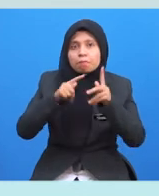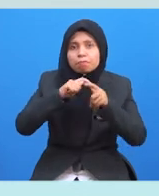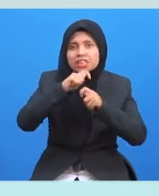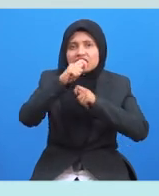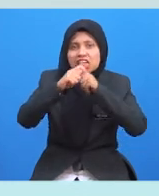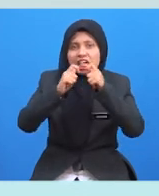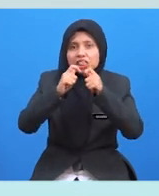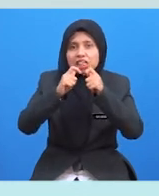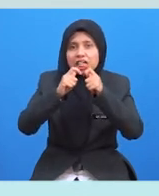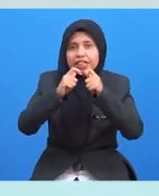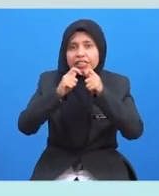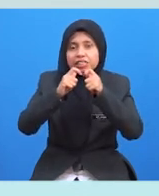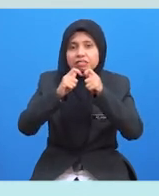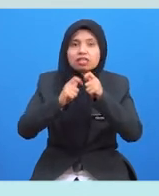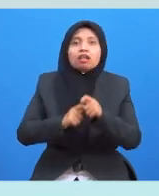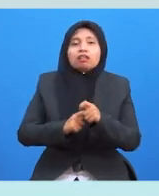mempertingkatkan darjah